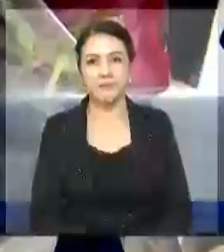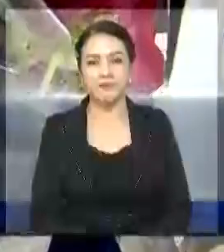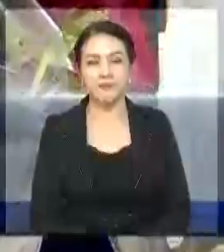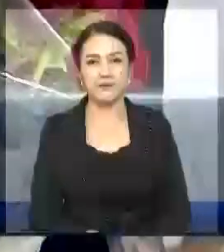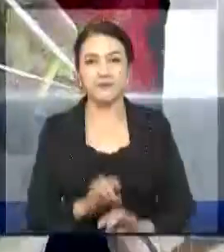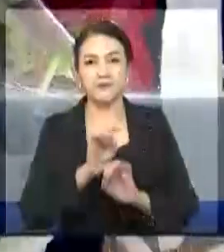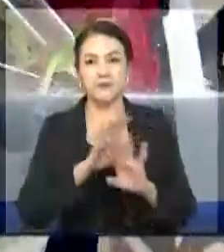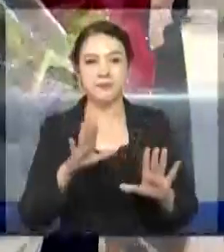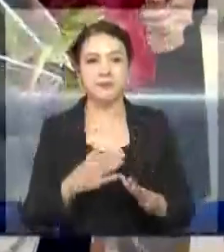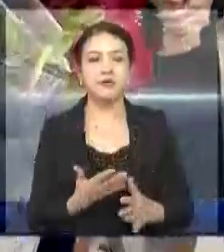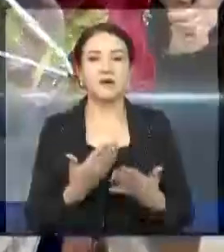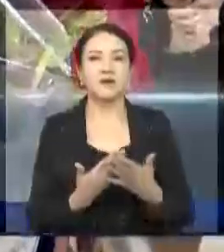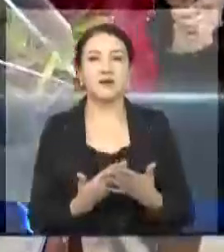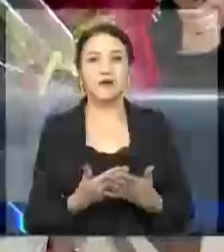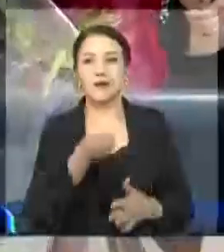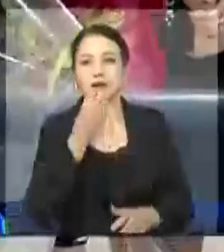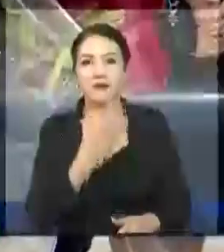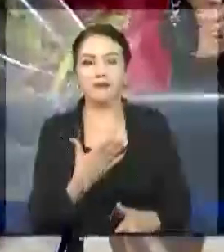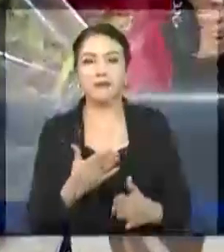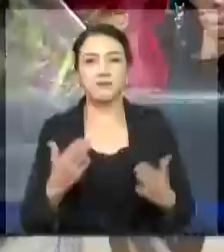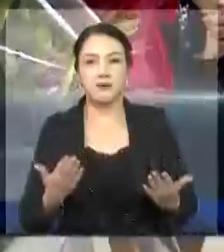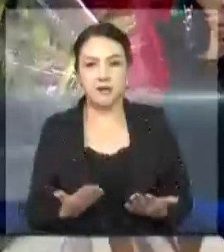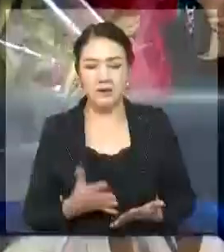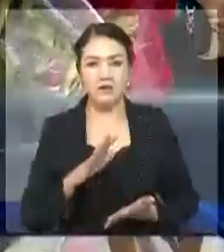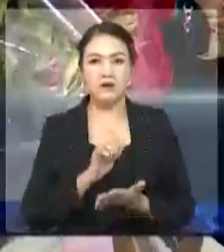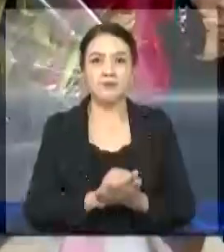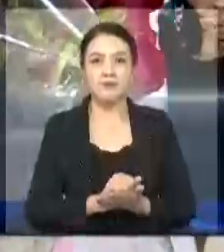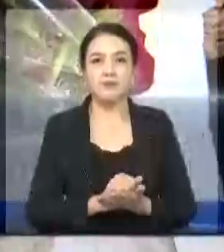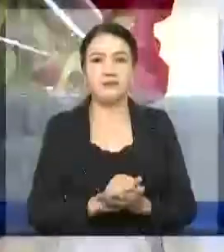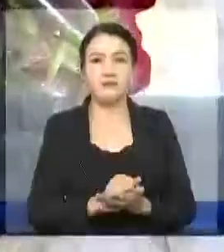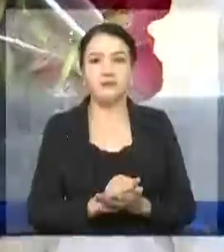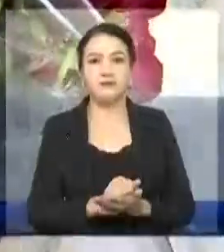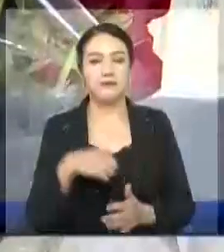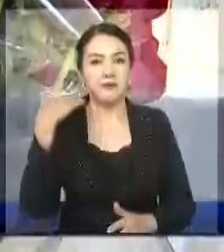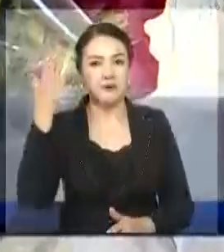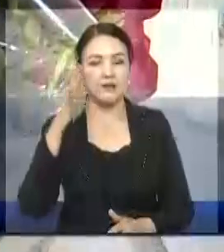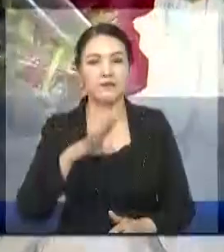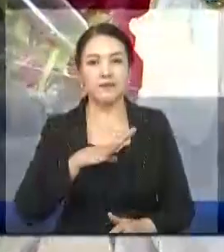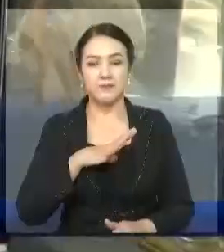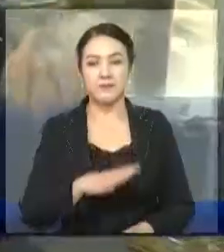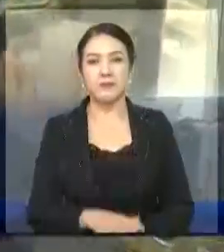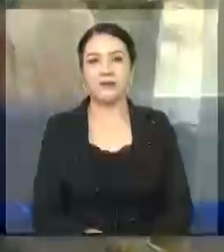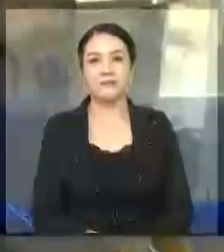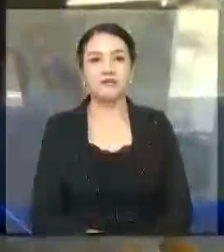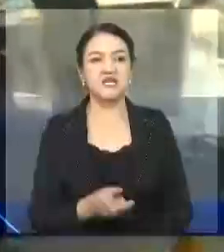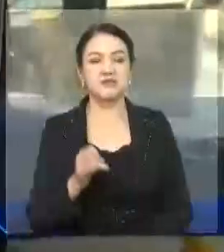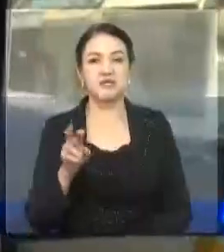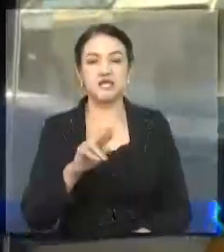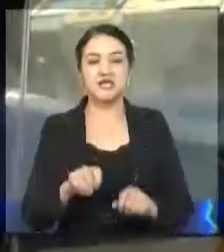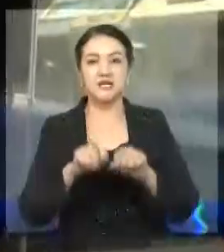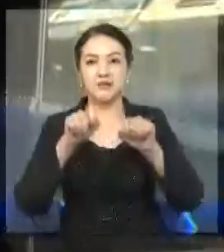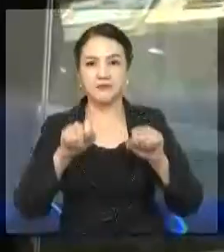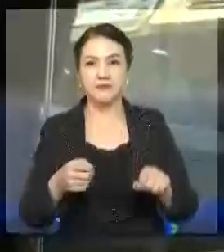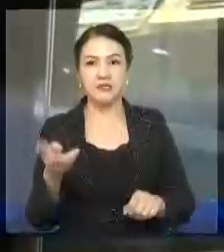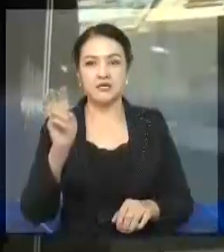белгілі бір саналы түрде жақсы дүниелермен айналысса екен деген оймен жасалған дүние болатын. Экспозицияның ашылу